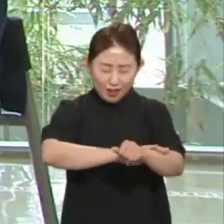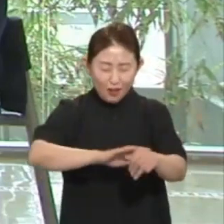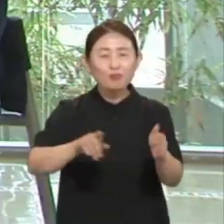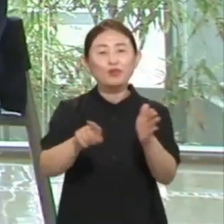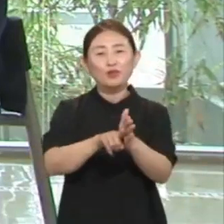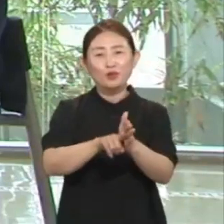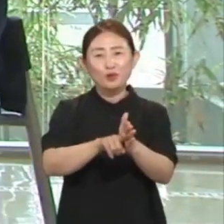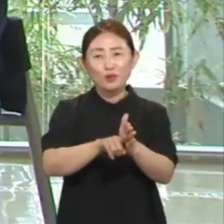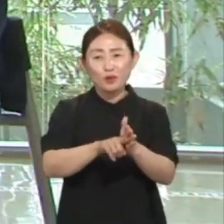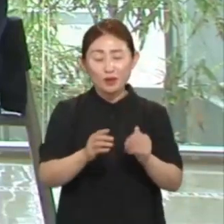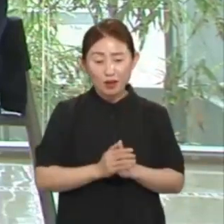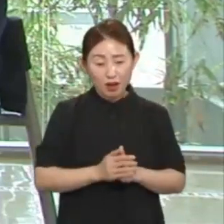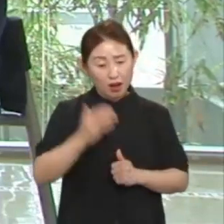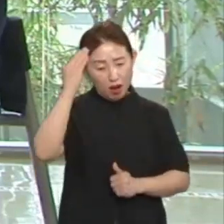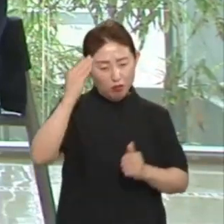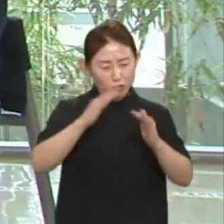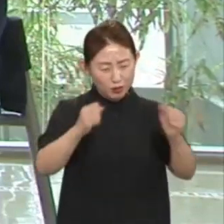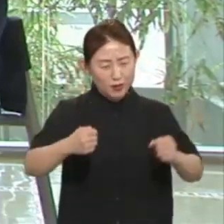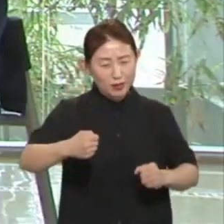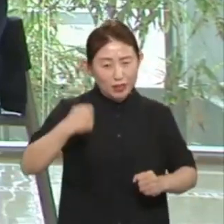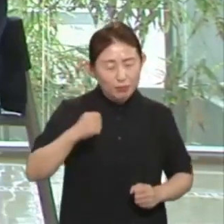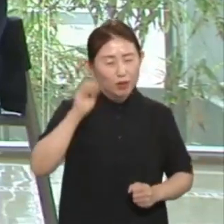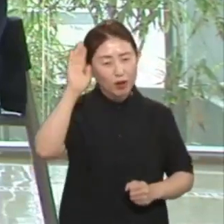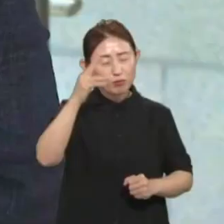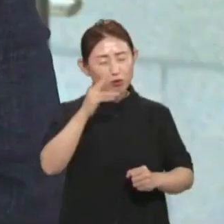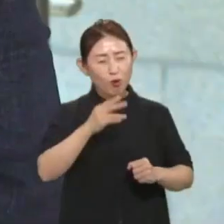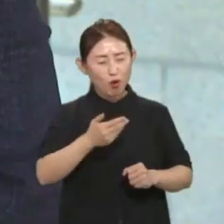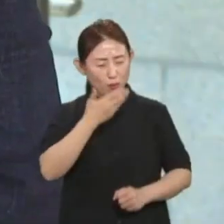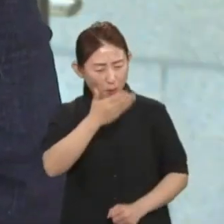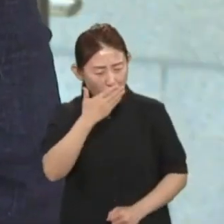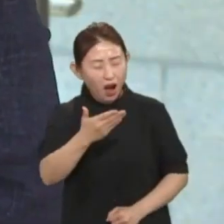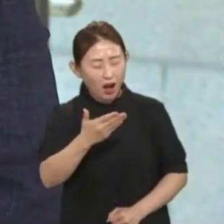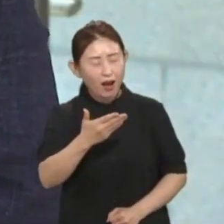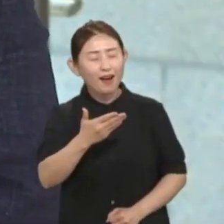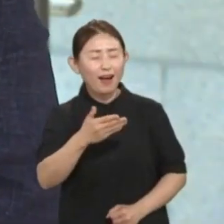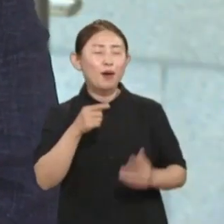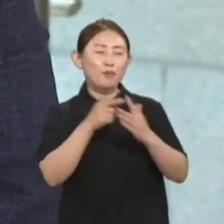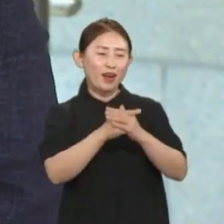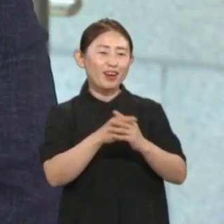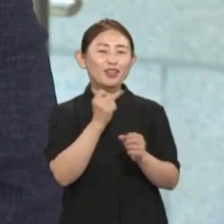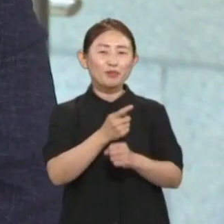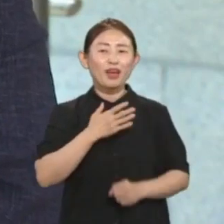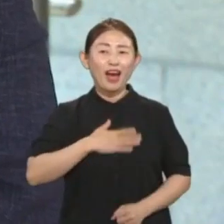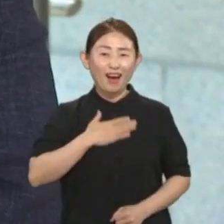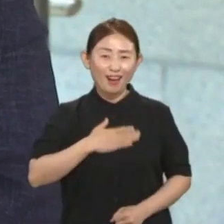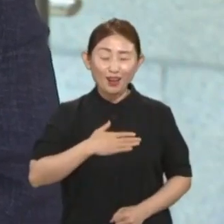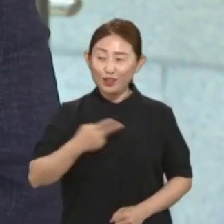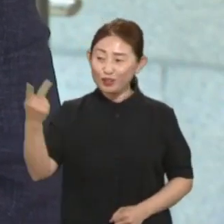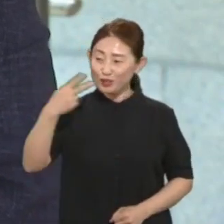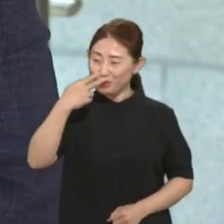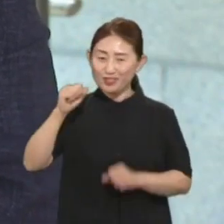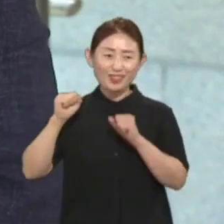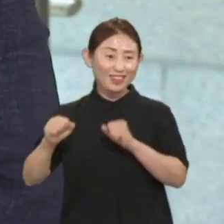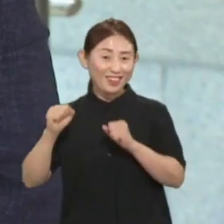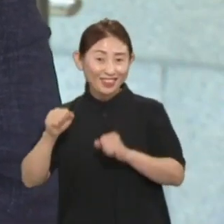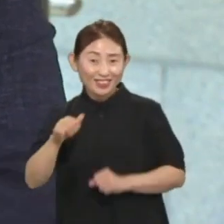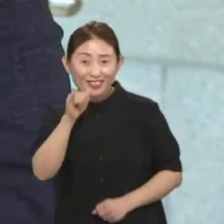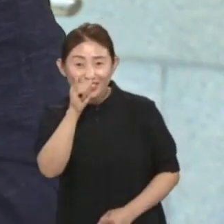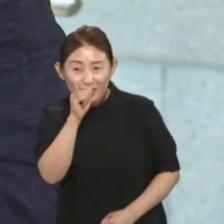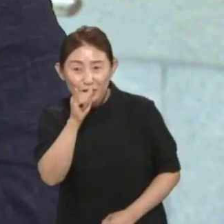그 저력과 가능성을 보고 아마 살아계셨으면 두 분 다